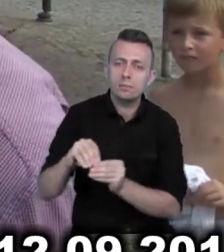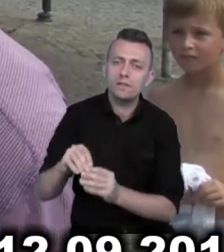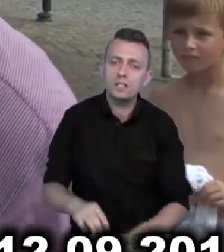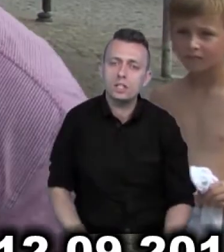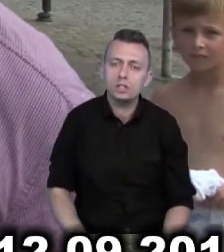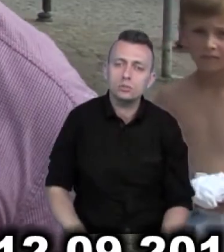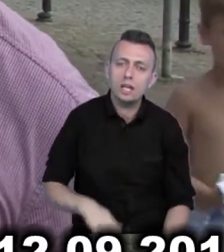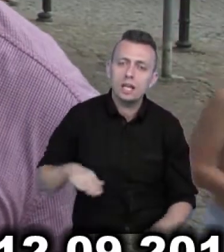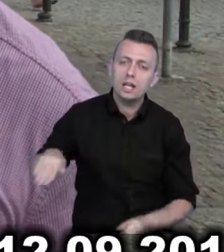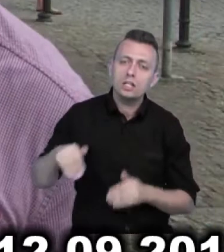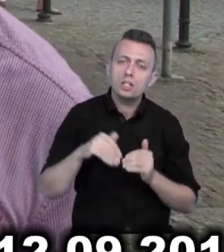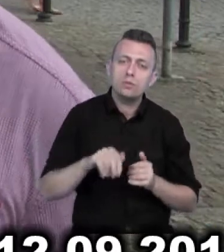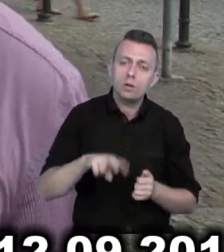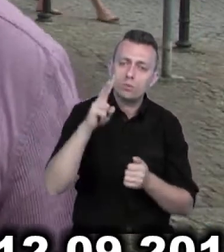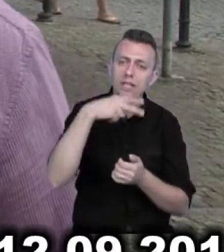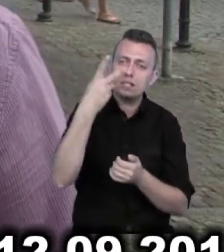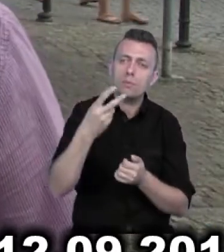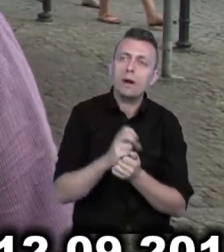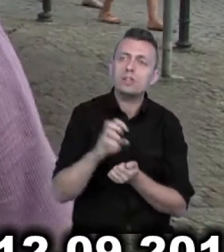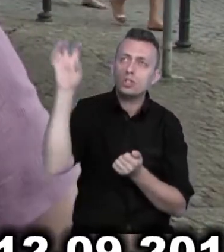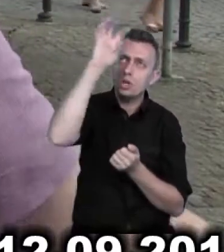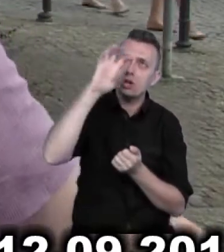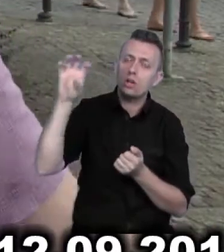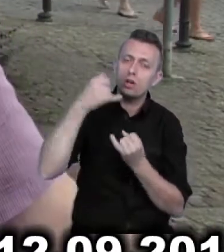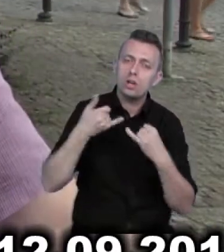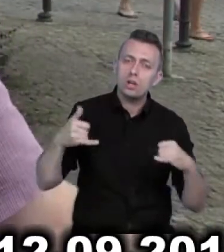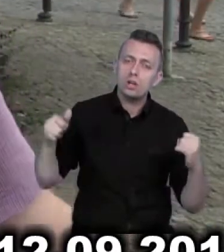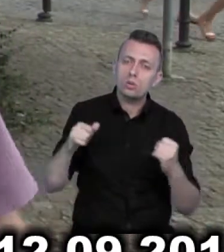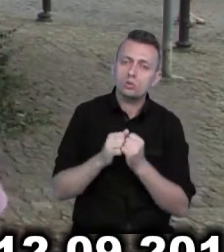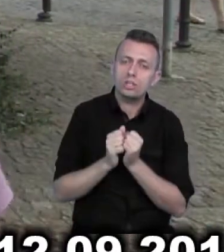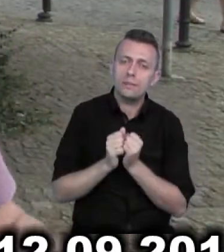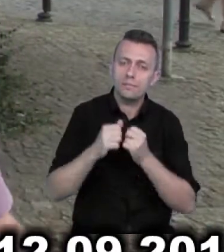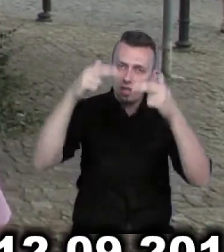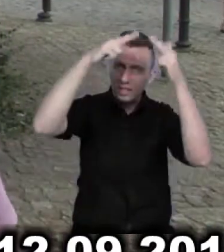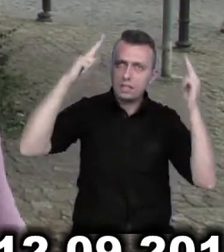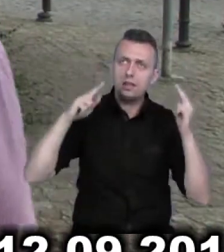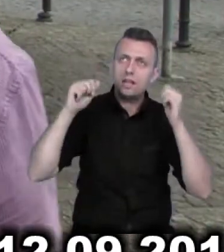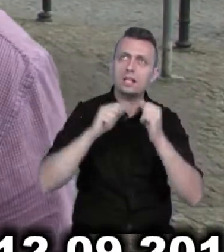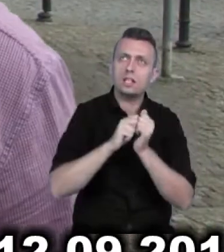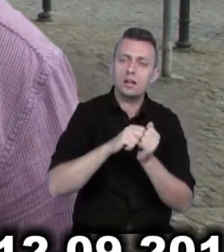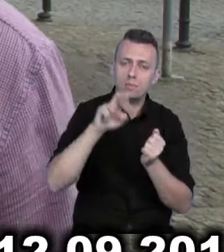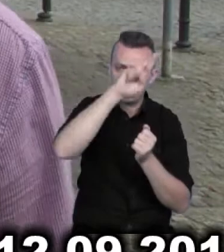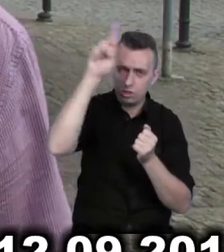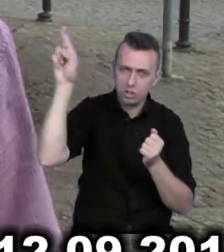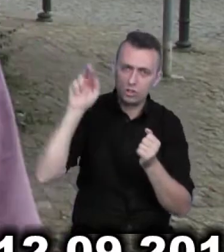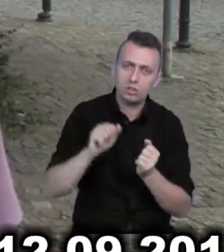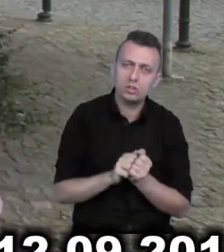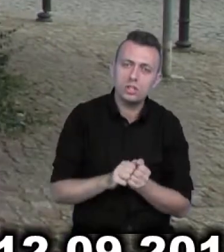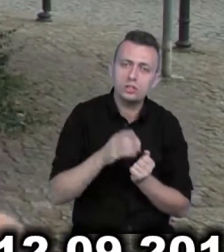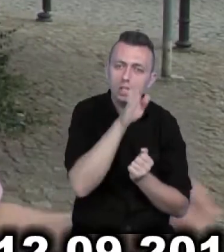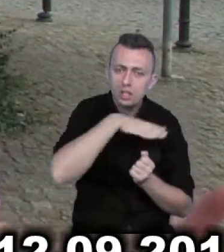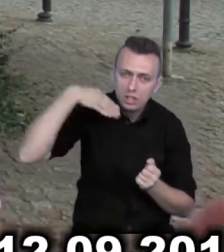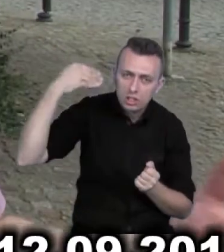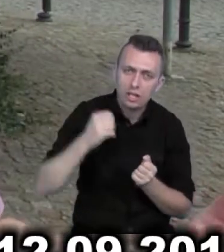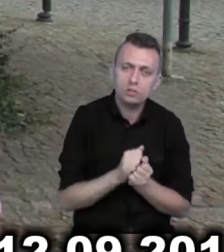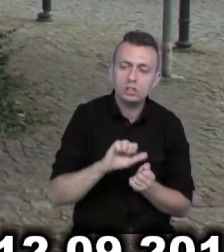zobaczyć różne obiekty głębokiego nieba, obserwowały plejady, księżyc, prawda, także dla nich, dla niektórych z nich to był pierwszy kontakt